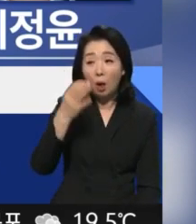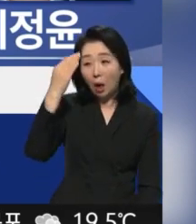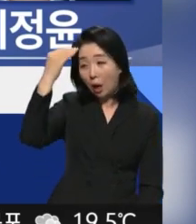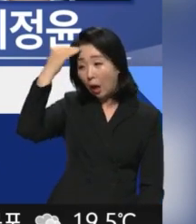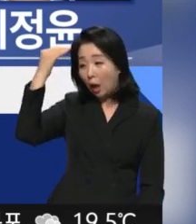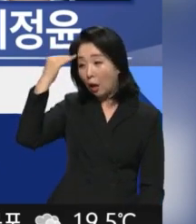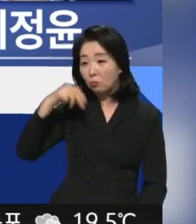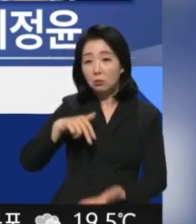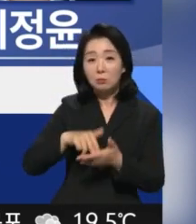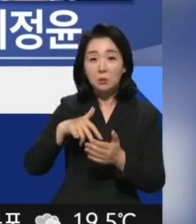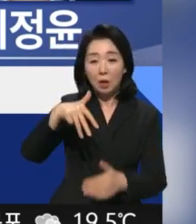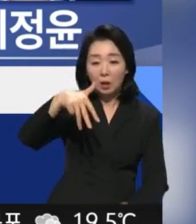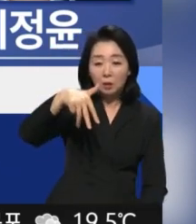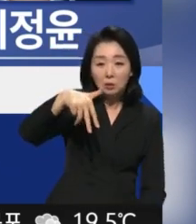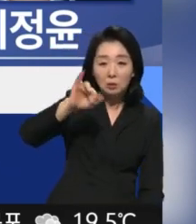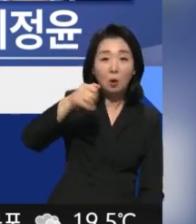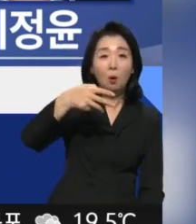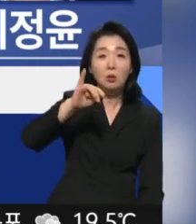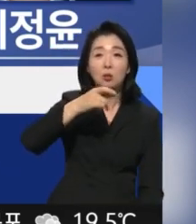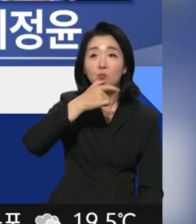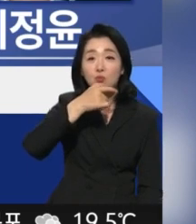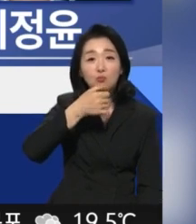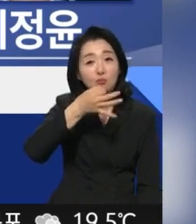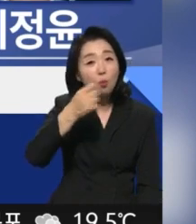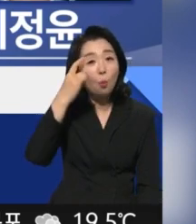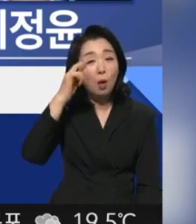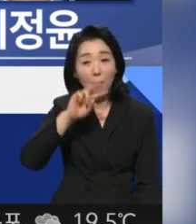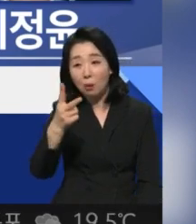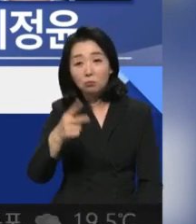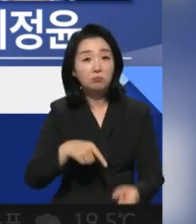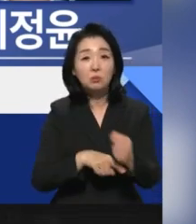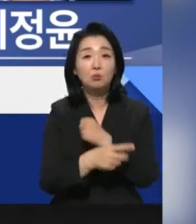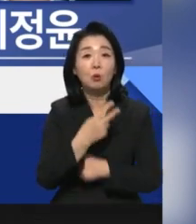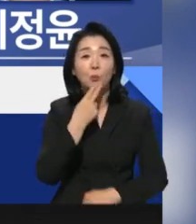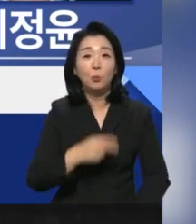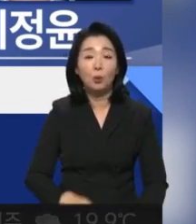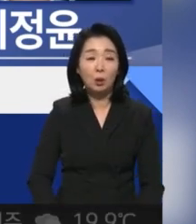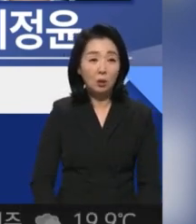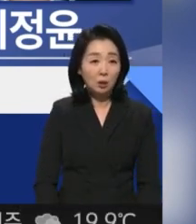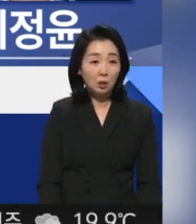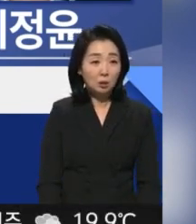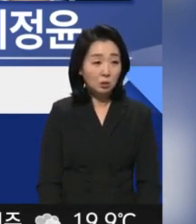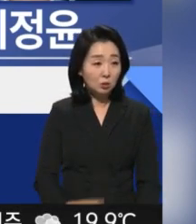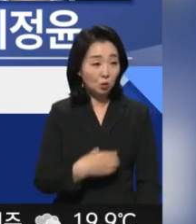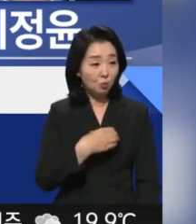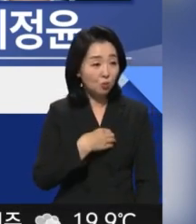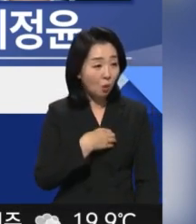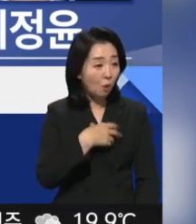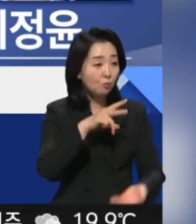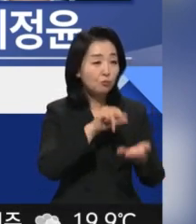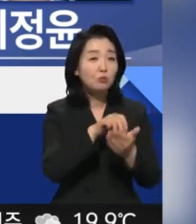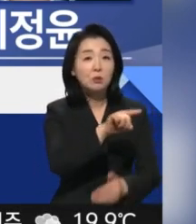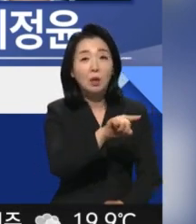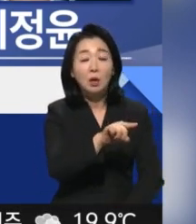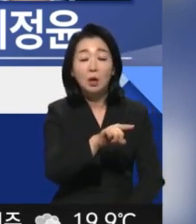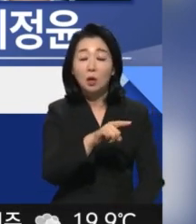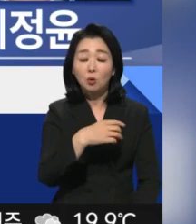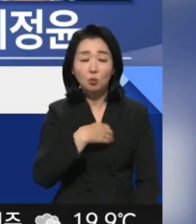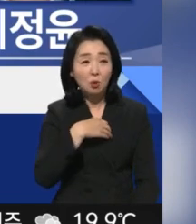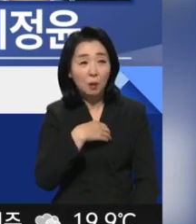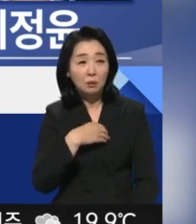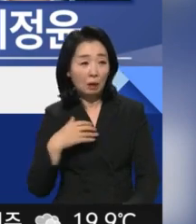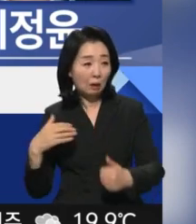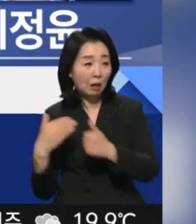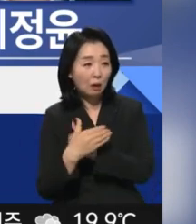없는 거잖아요, 이게. 전혀 없습니다. 오히려 이것이 지금 이 그 안전성이 지금 논란이 되고 있는데 오히려 안전성을 가려버릴 수도 있는 거잖아요, 처리수라고.